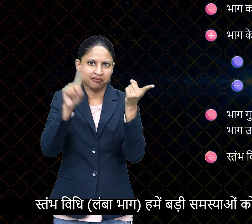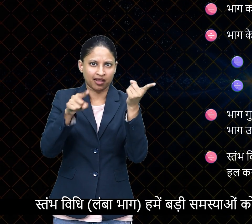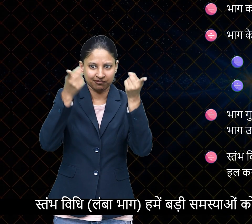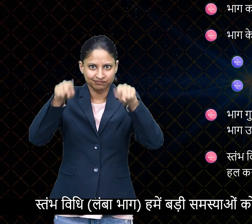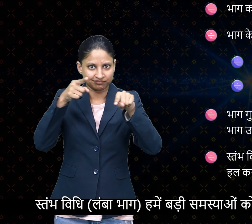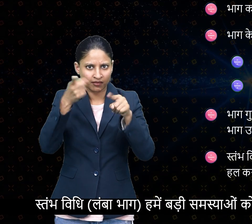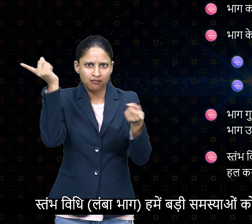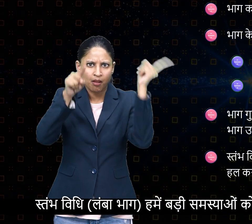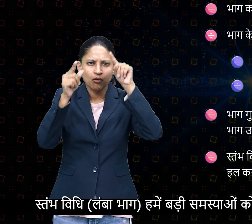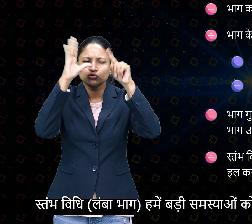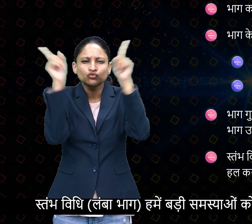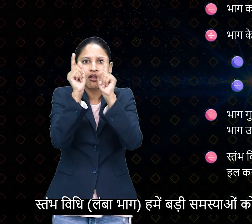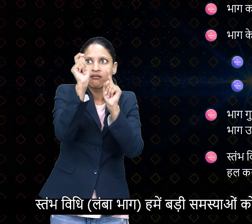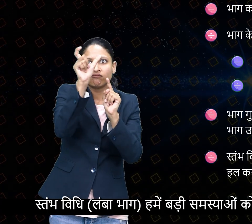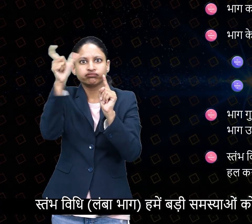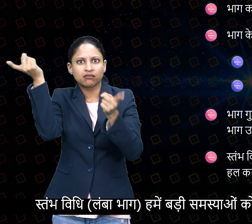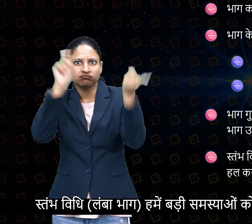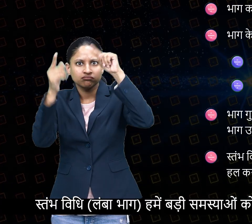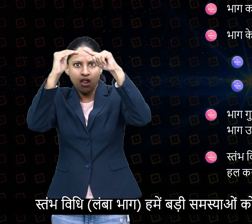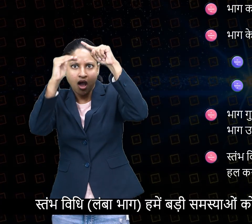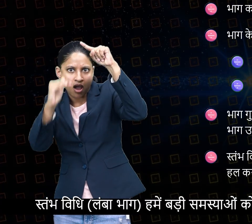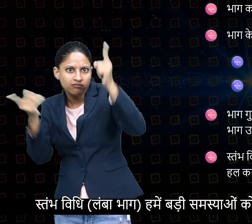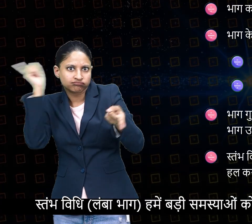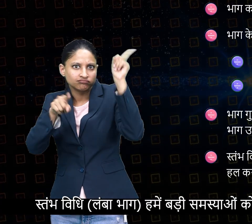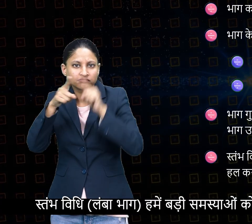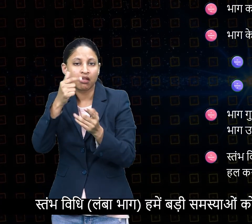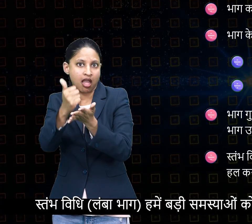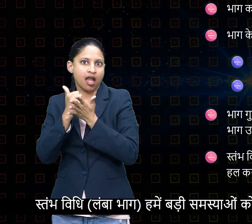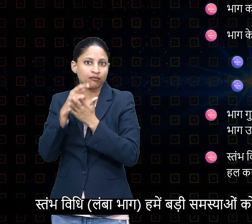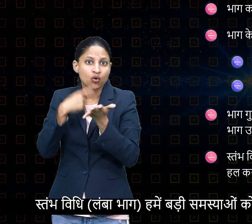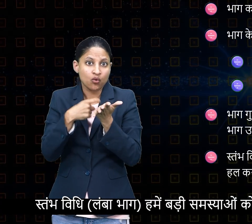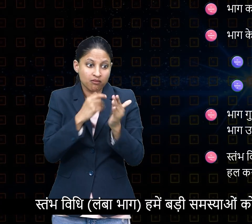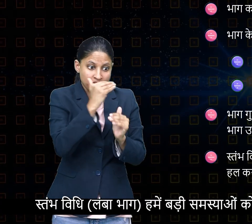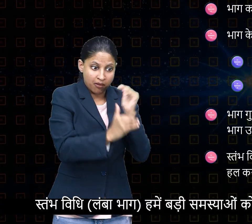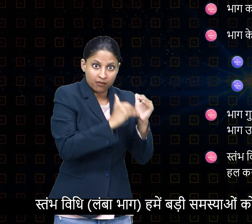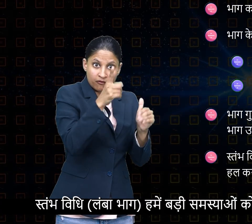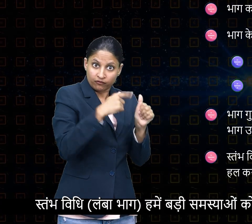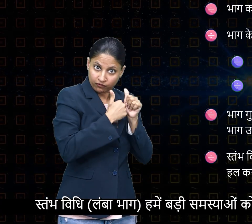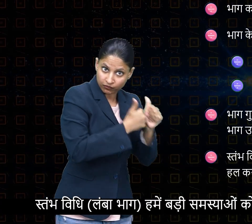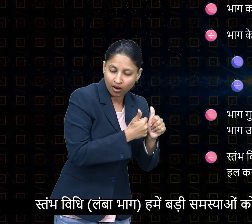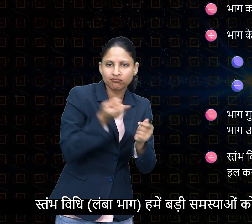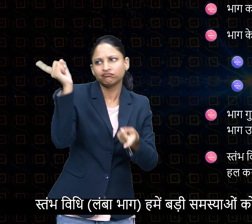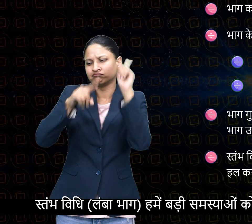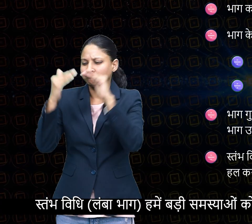स्तंभ विधि लंबा भाग हमें बड़ी समस्याओं को चरण दर चरण हल करने में मदद करती है।